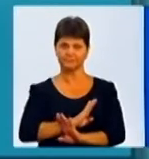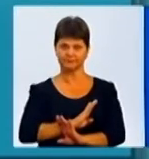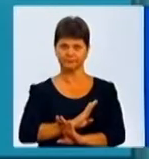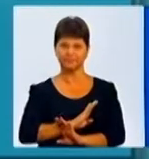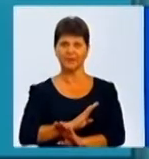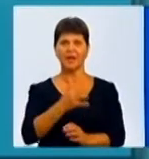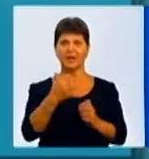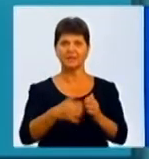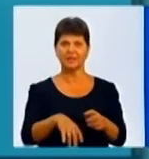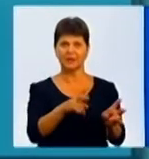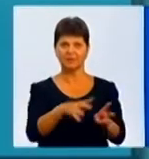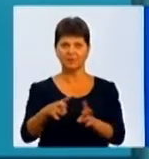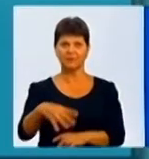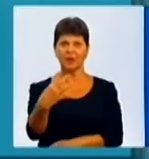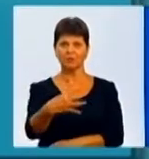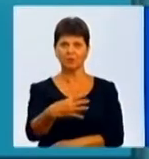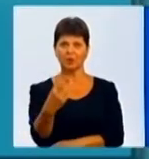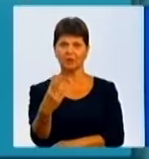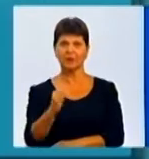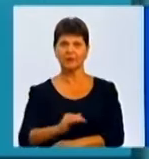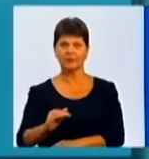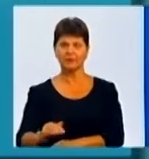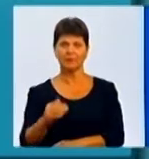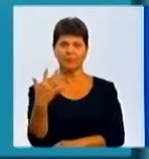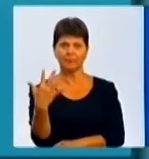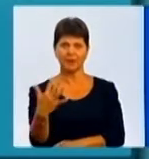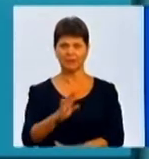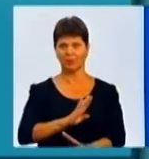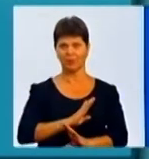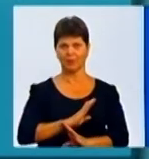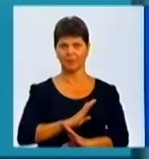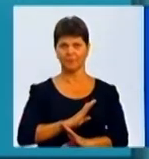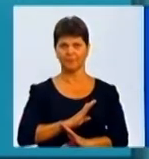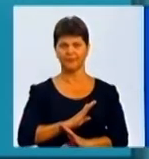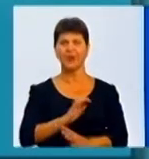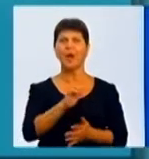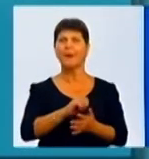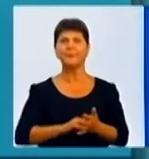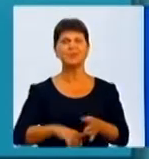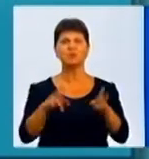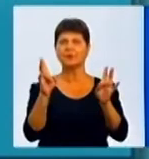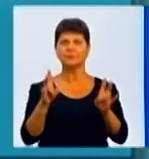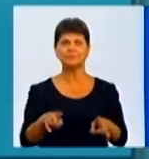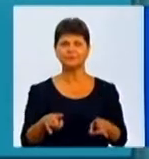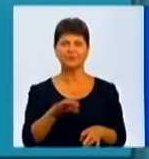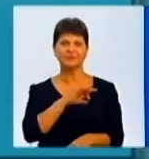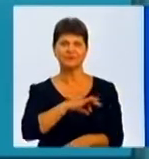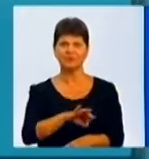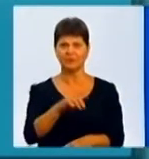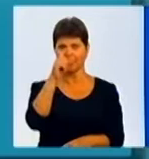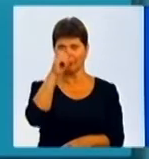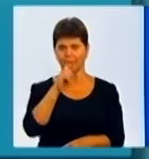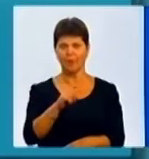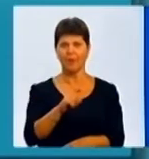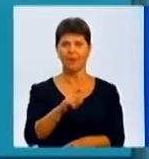Серед постраждалих 43 дітей. П'ятеро померло. Причина летальних випадків – вживання блідої поганки,